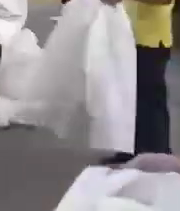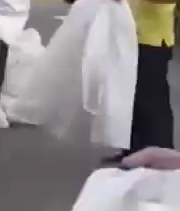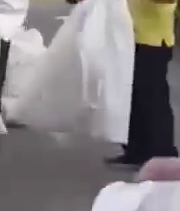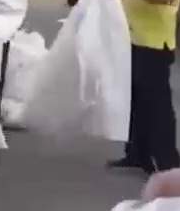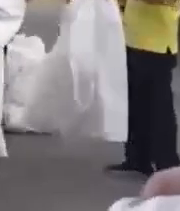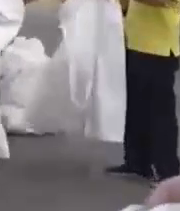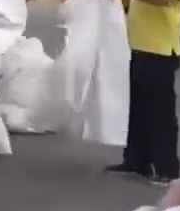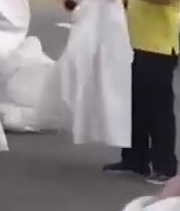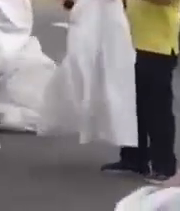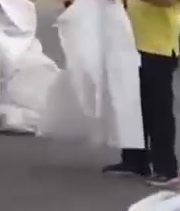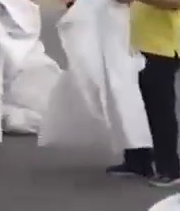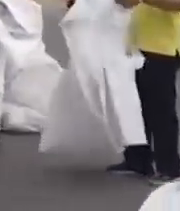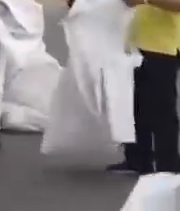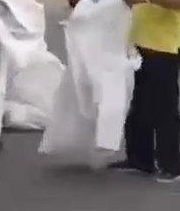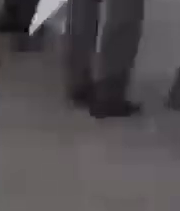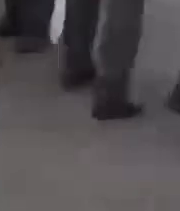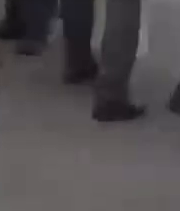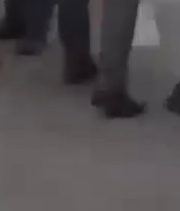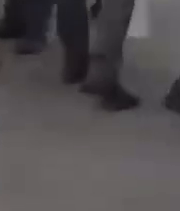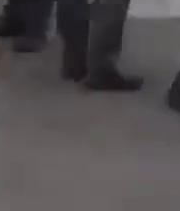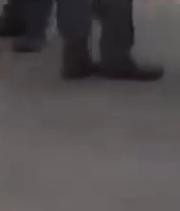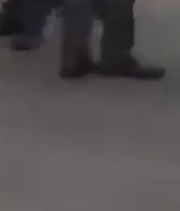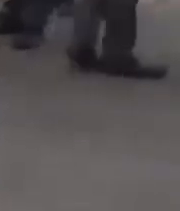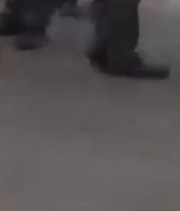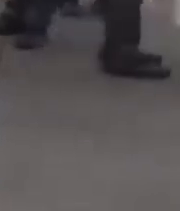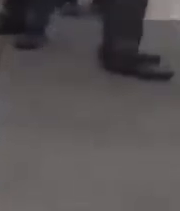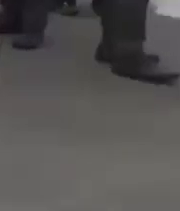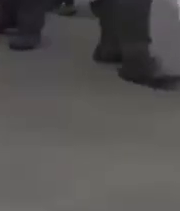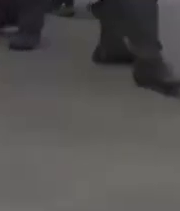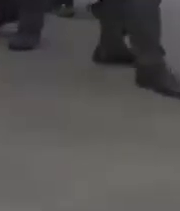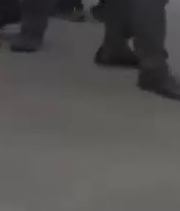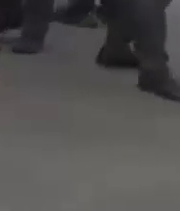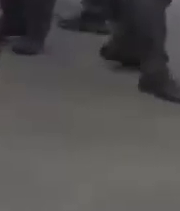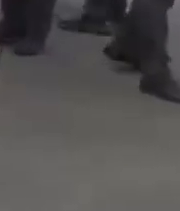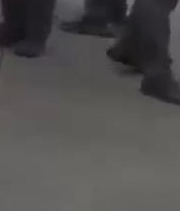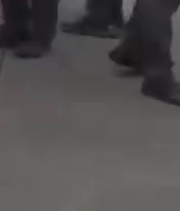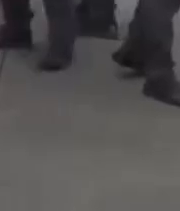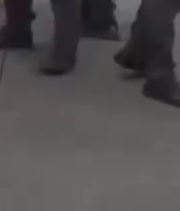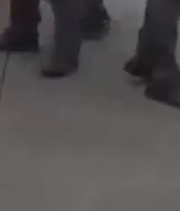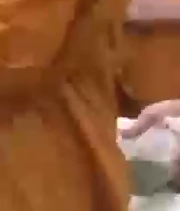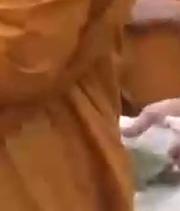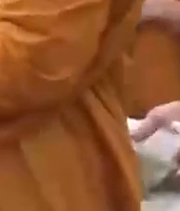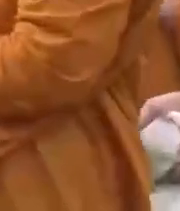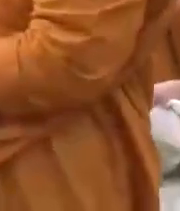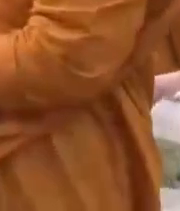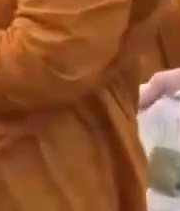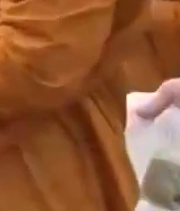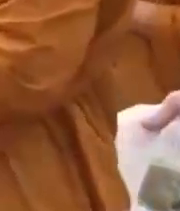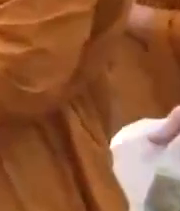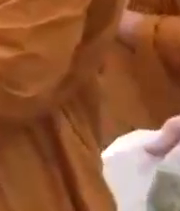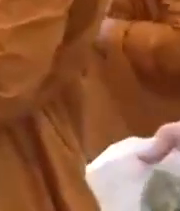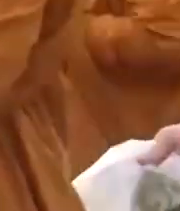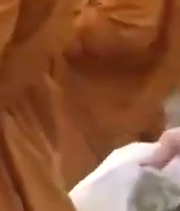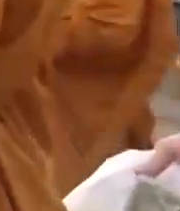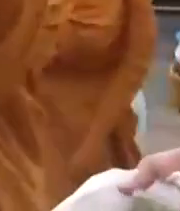กไปรับบิณฑบาตนอกจากนี้มีการจัดกิจกรรมให้บริการตรวจสุขภาพทั่วไปตรวจเลือดตรวจมะเร็งต่อมลูกหมากเอ็กซเรย์ป